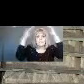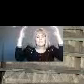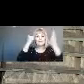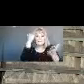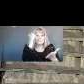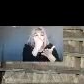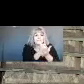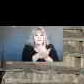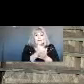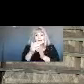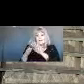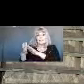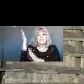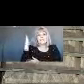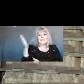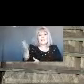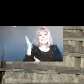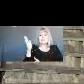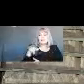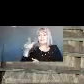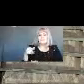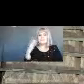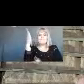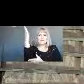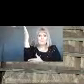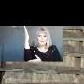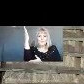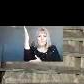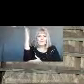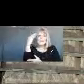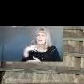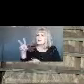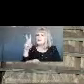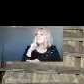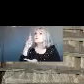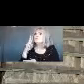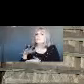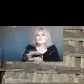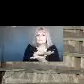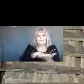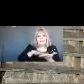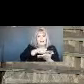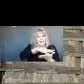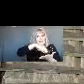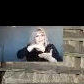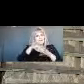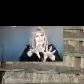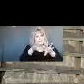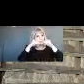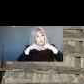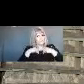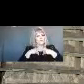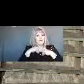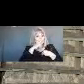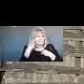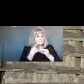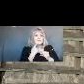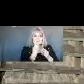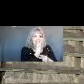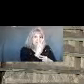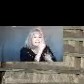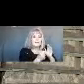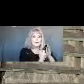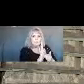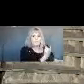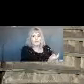die hemel ingegaan, aan die rechterhand van God gesit en van die Vader die belofte ontvang van die Heilige Gees en dit voor